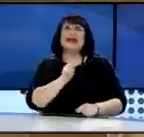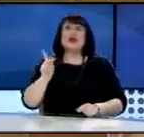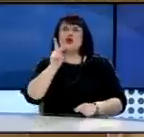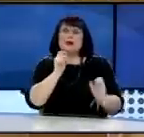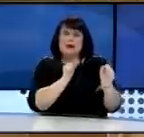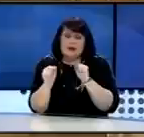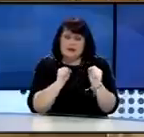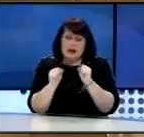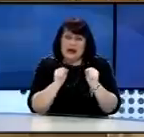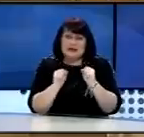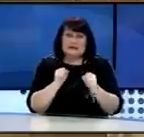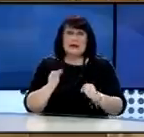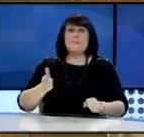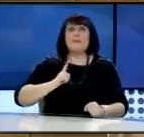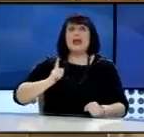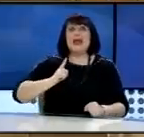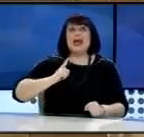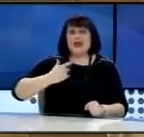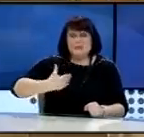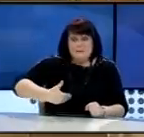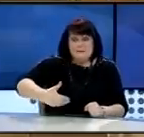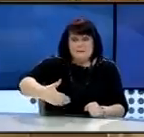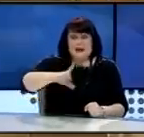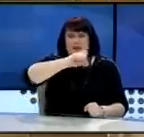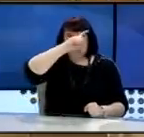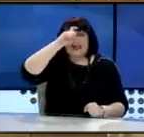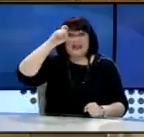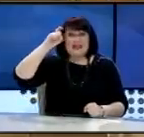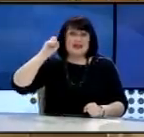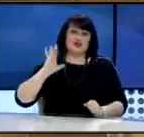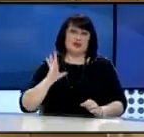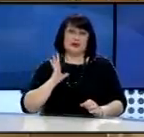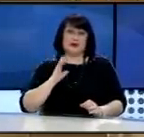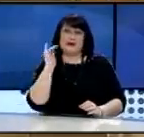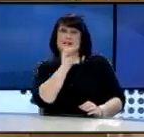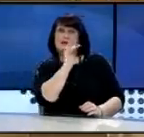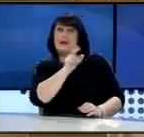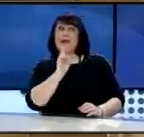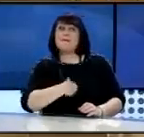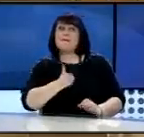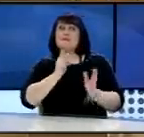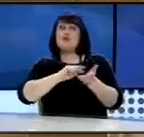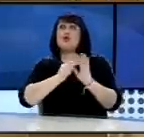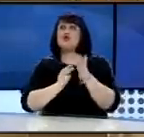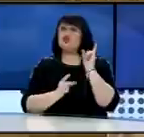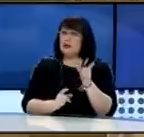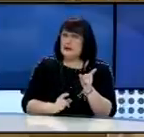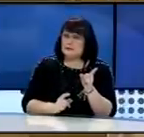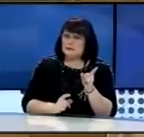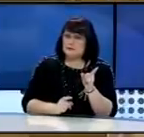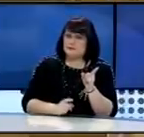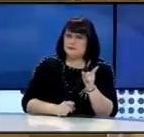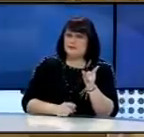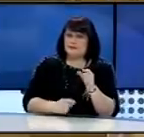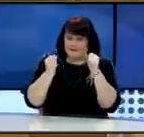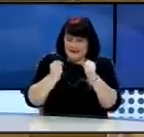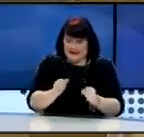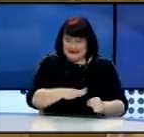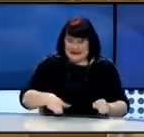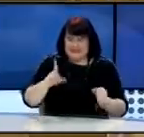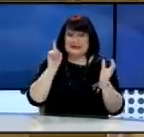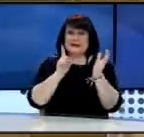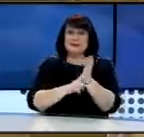κρίση. Μας περιμένουν πολύ δύσκολες μέρες. Κρούγουμε τον κόδωνα του κινδύνου. Η κατάσταση αυτή